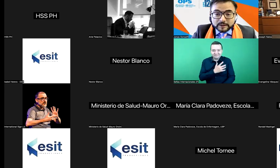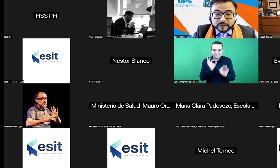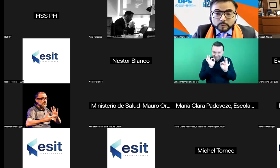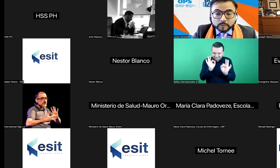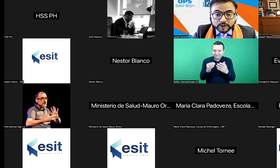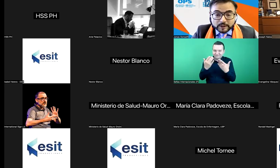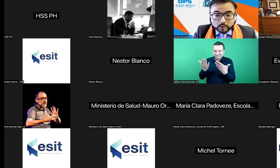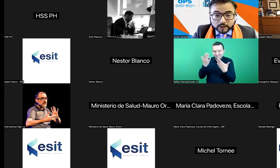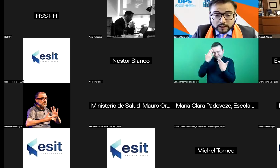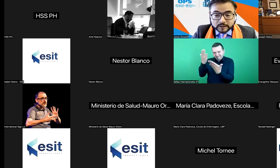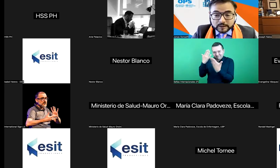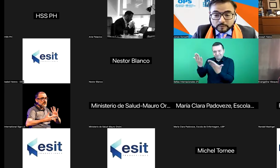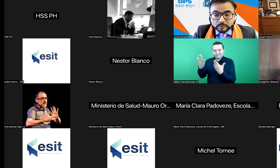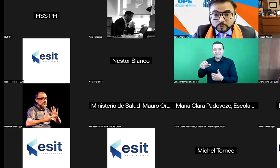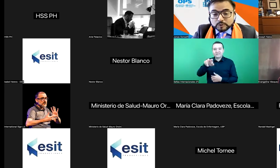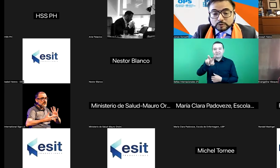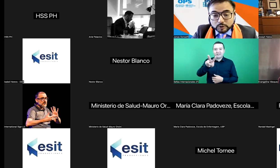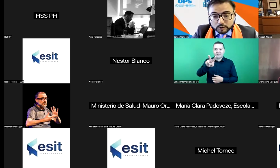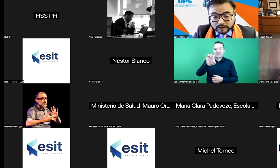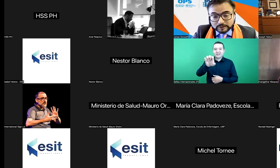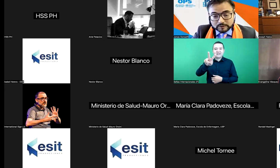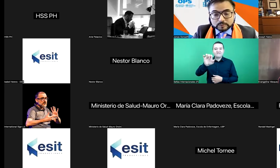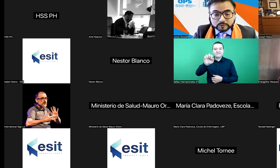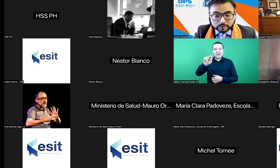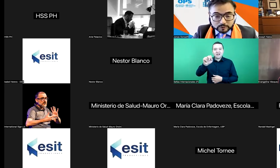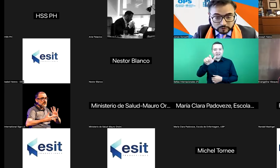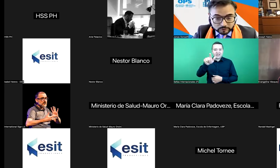je vous dis, c'est un véritable plaisir